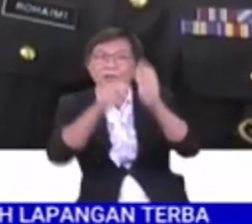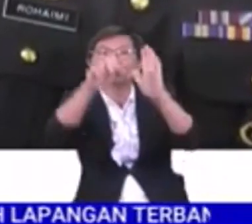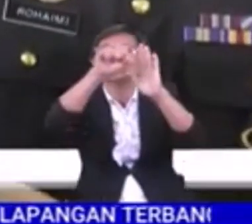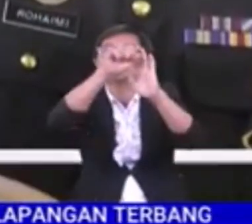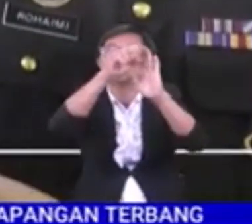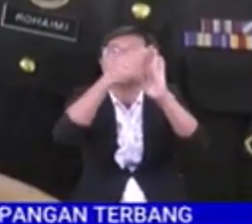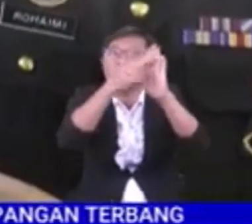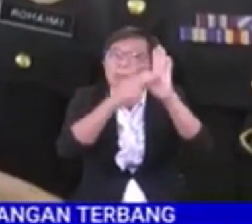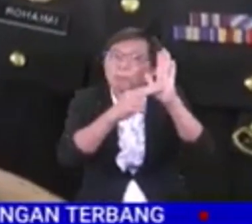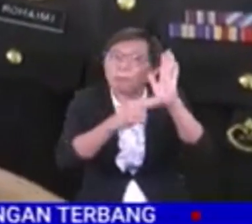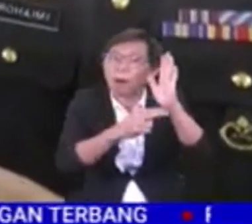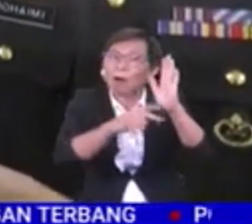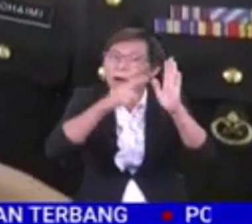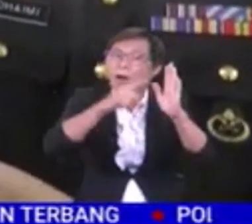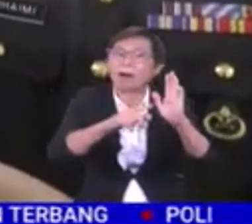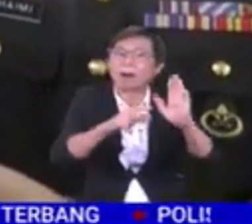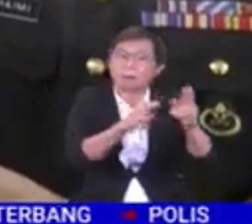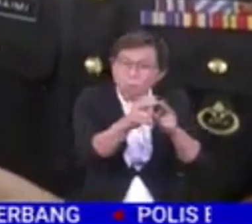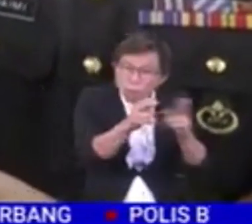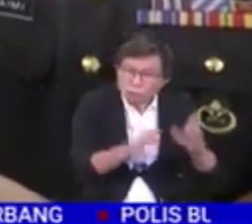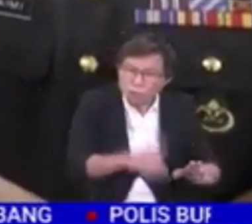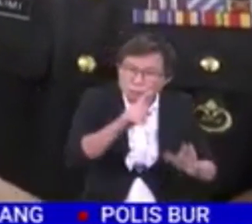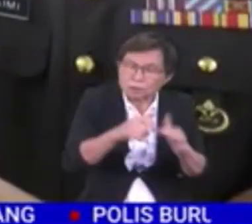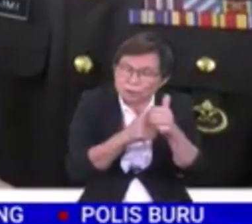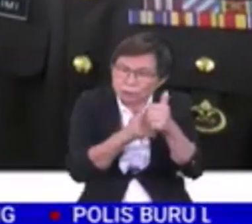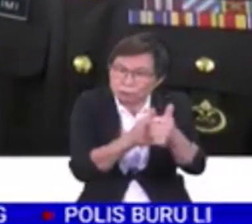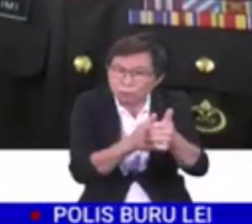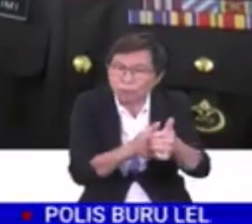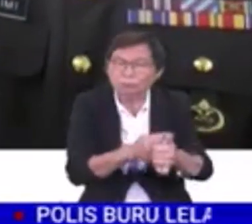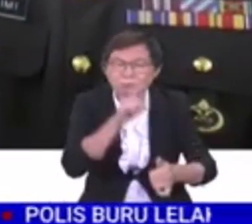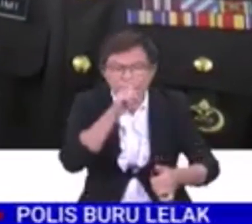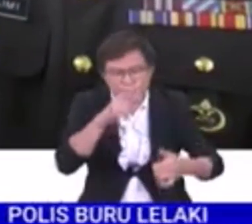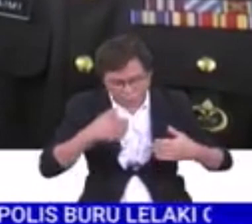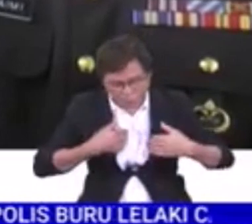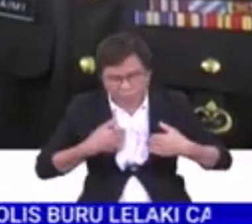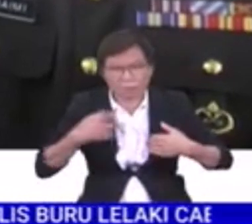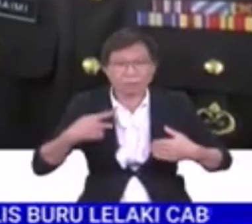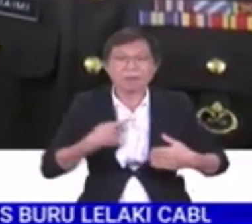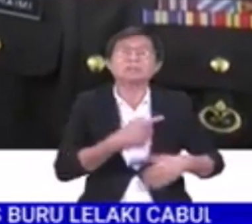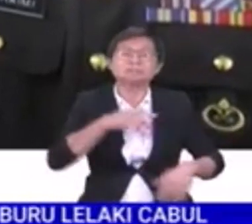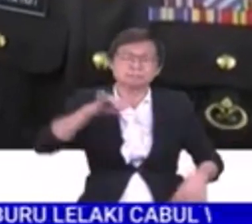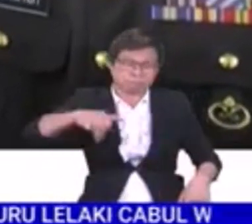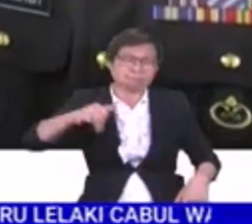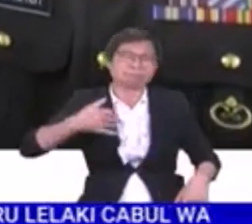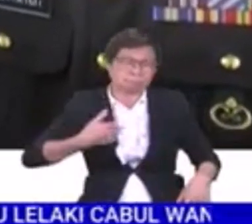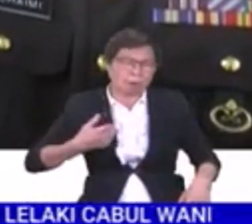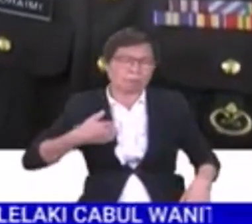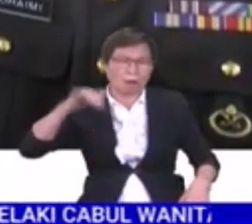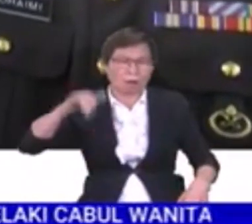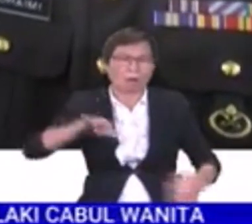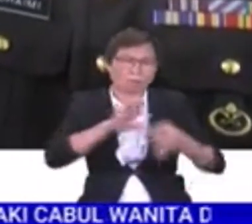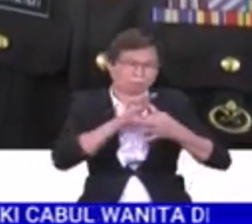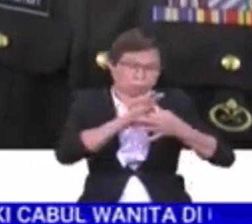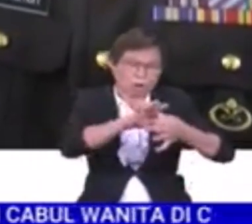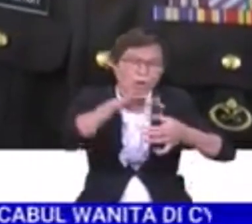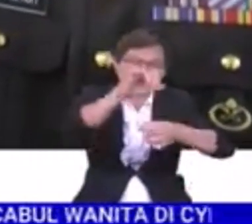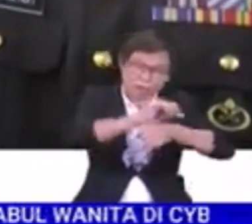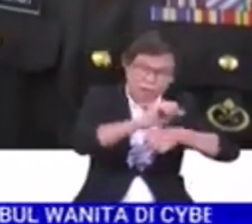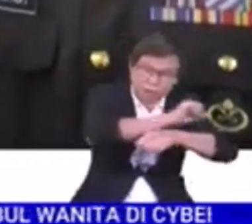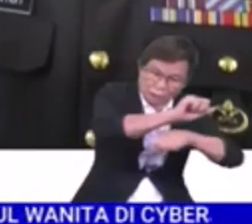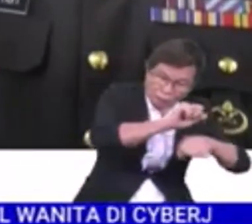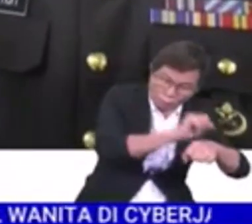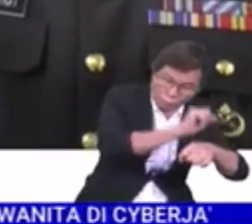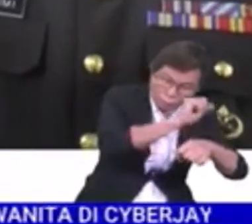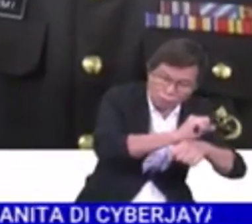dan syarat-syarat ilaha Memang Adek gitu tak nafikan Mike bpj di Singapore